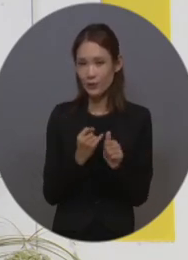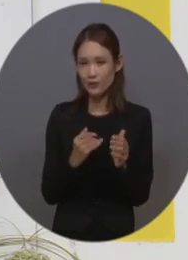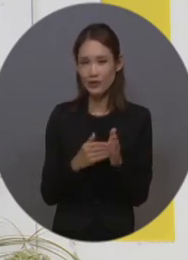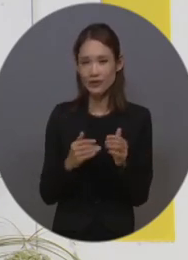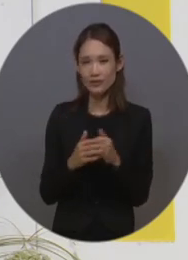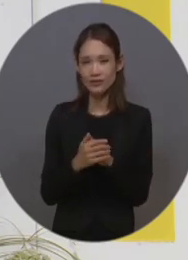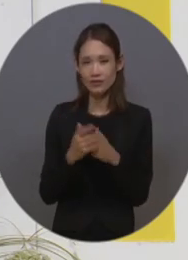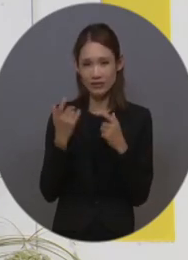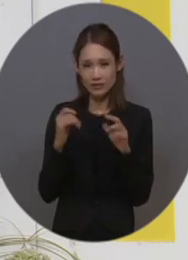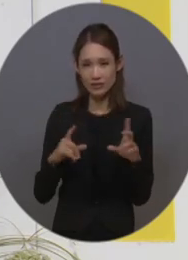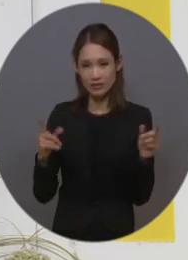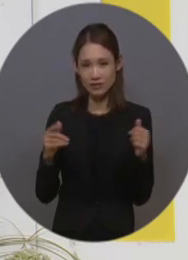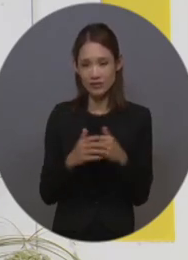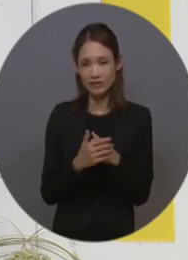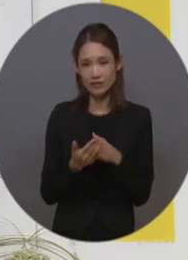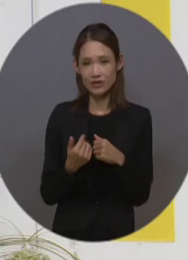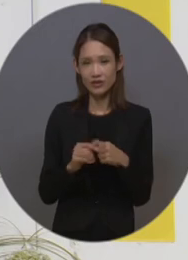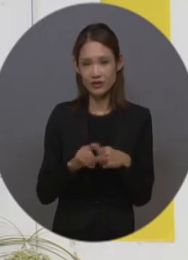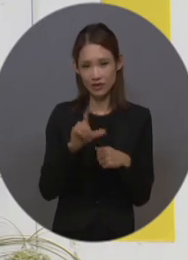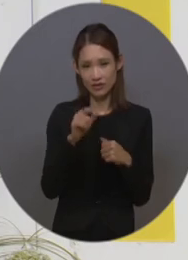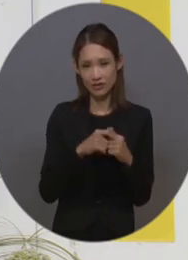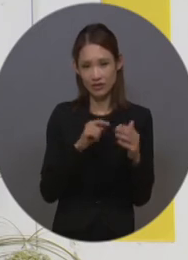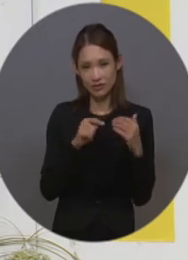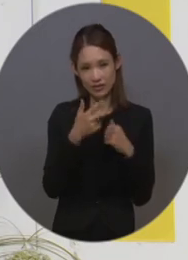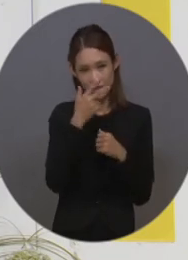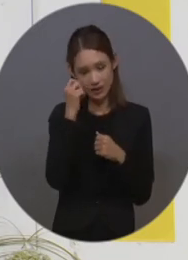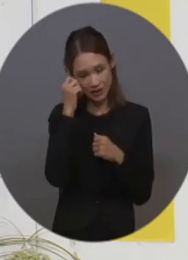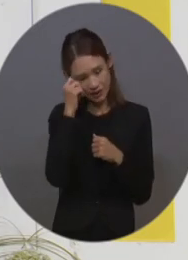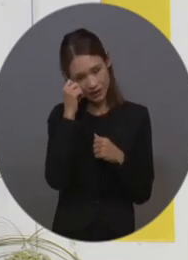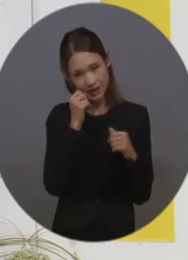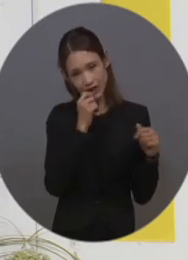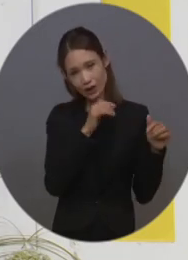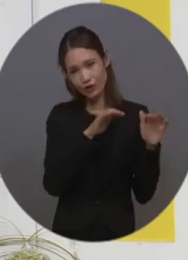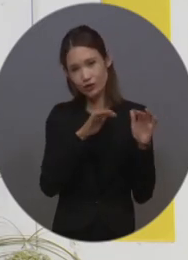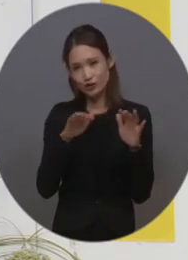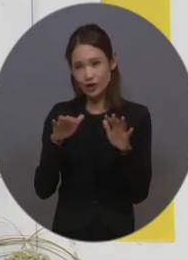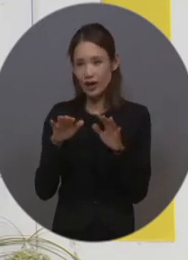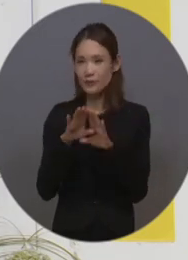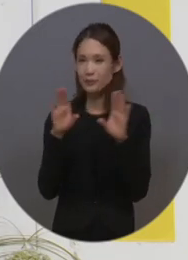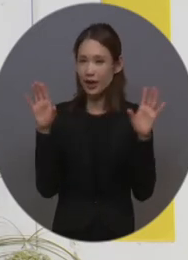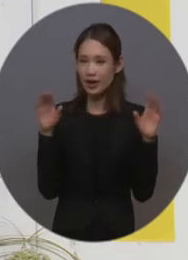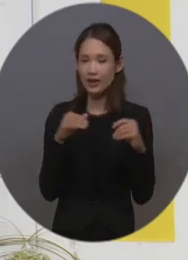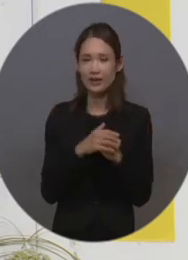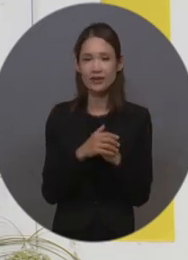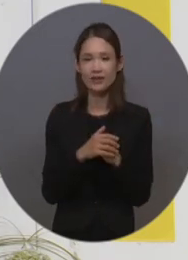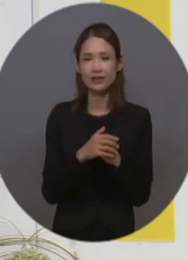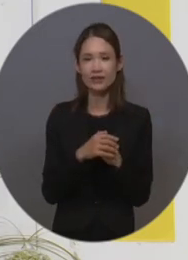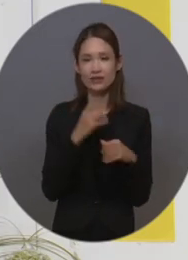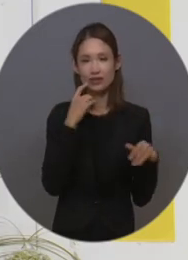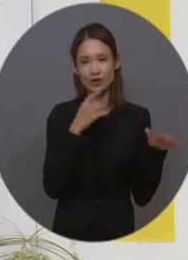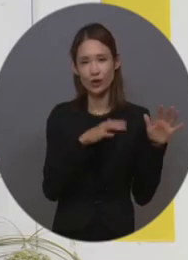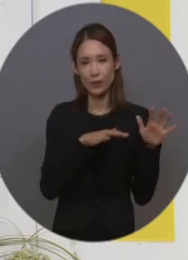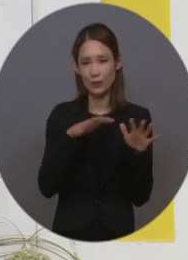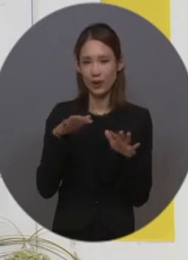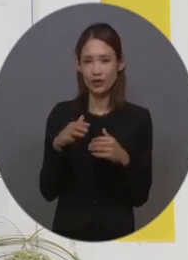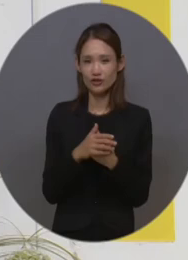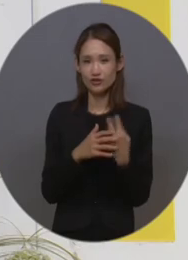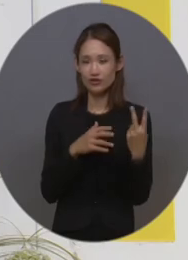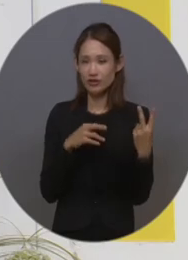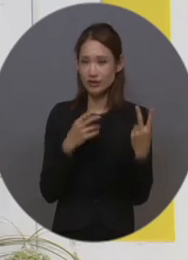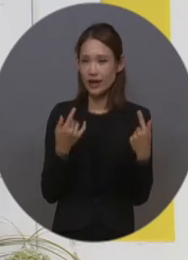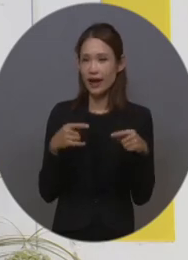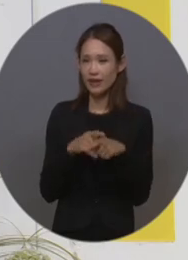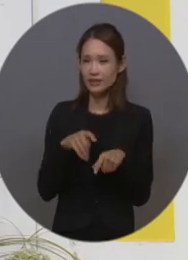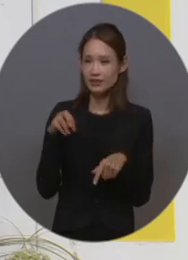딱 가면은 네. 그 전날 가는 거죠. 가서 자고 나면 해운대가 딱 개장을 하면 아... 예, 이게 바닷속에 둘이 같이 이렇게